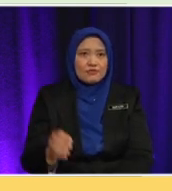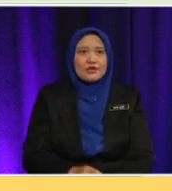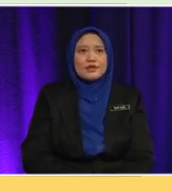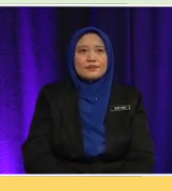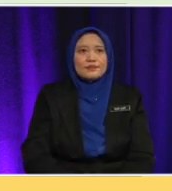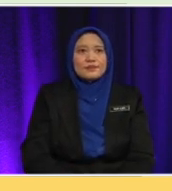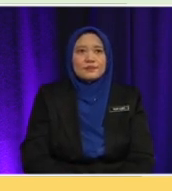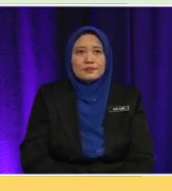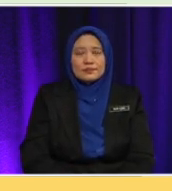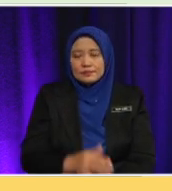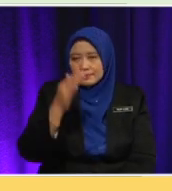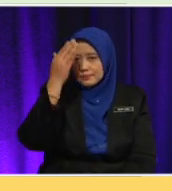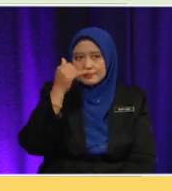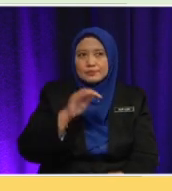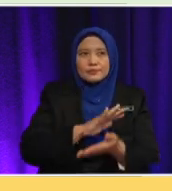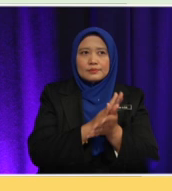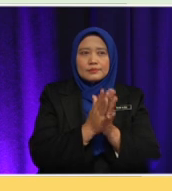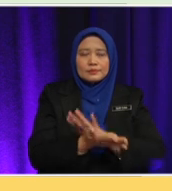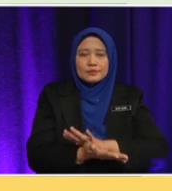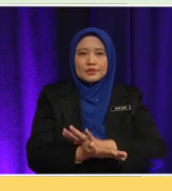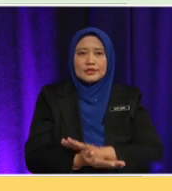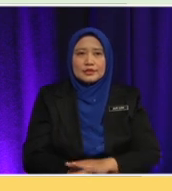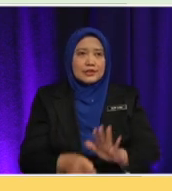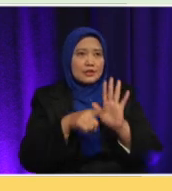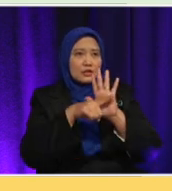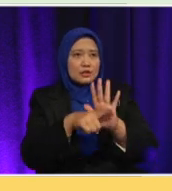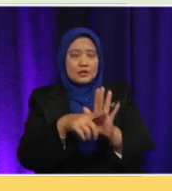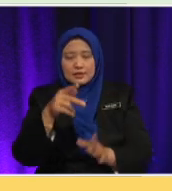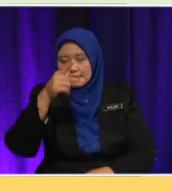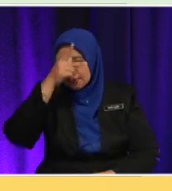ini jadi negatif sobat di keluar harus keluar